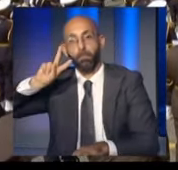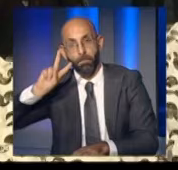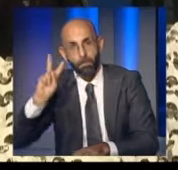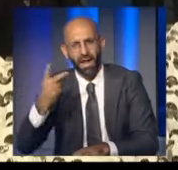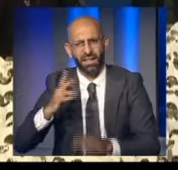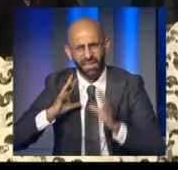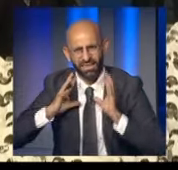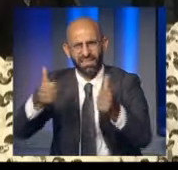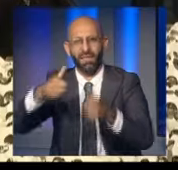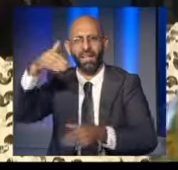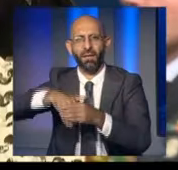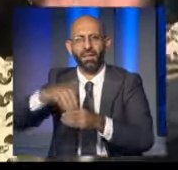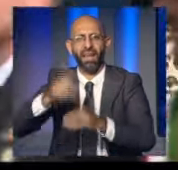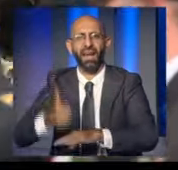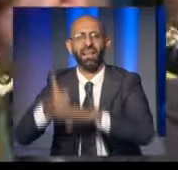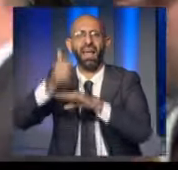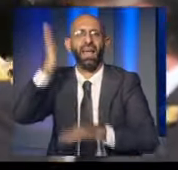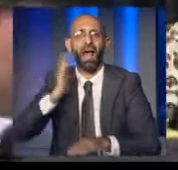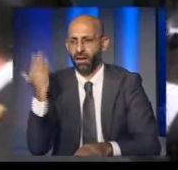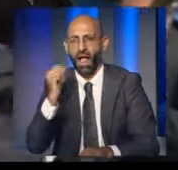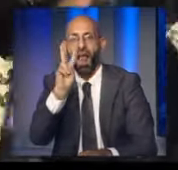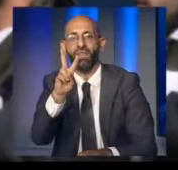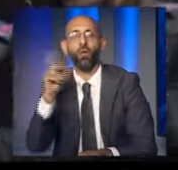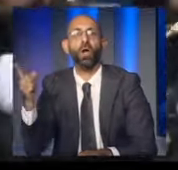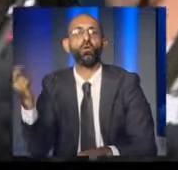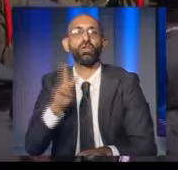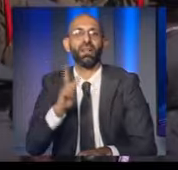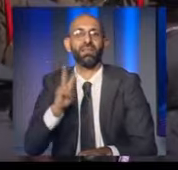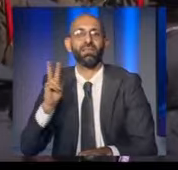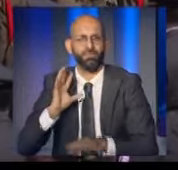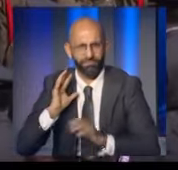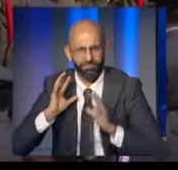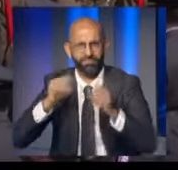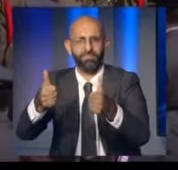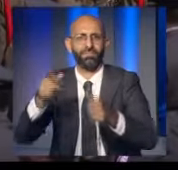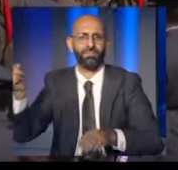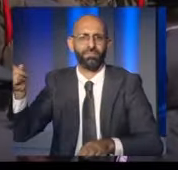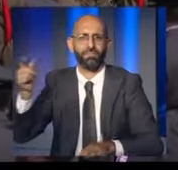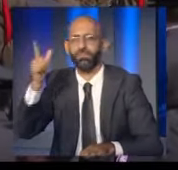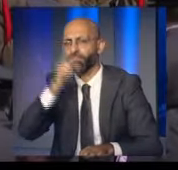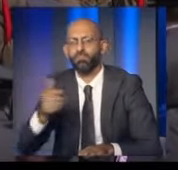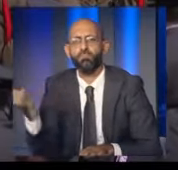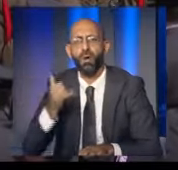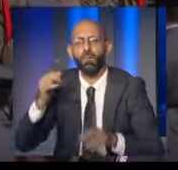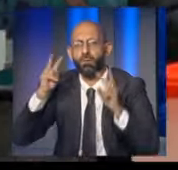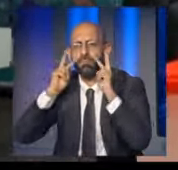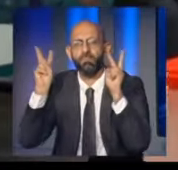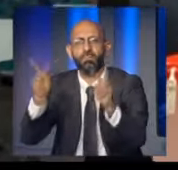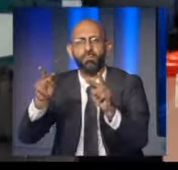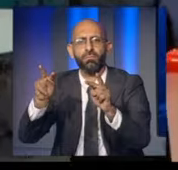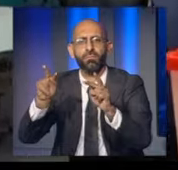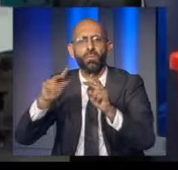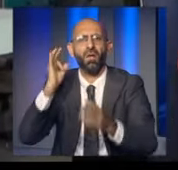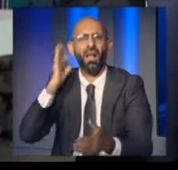الفوز بولاية ثانية. ترشح مرة أخرى في الانتخابات الرئاسية الإيرانية لعام 2021 التي وصفت بأنها مهندسة